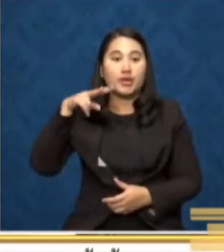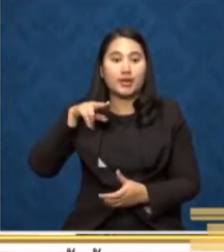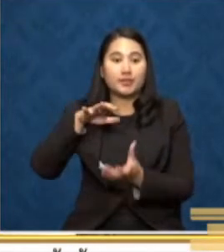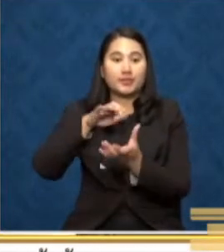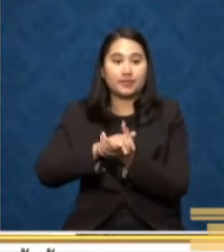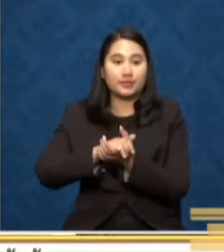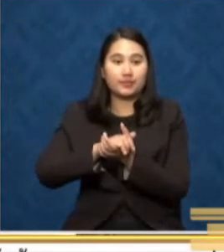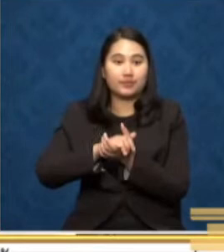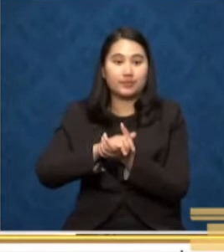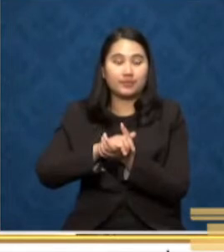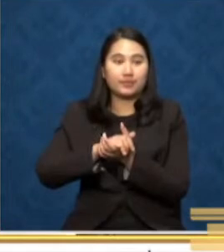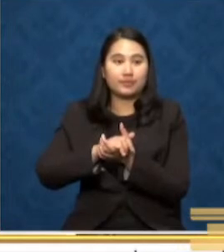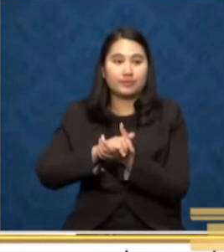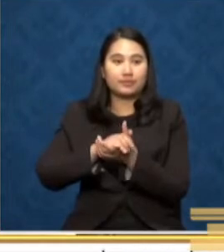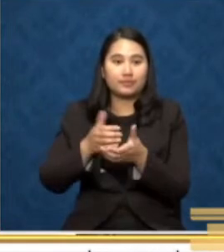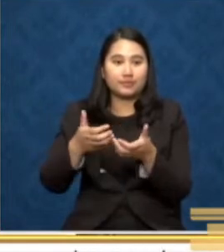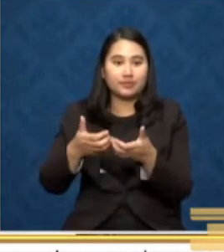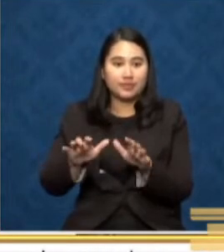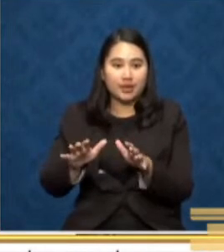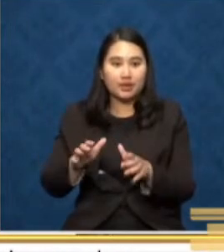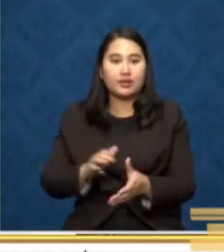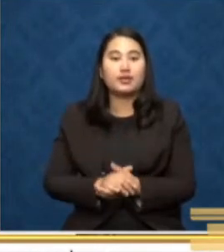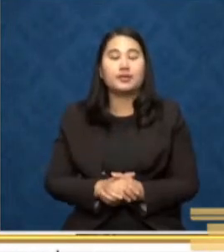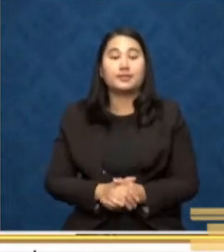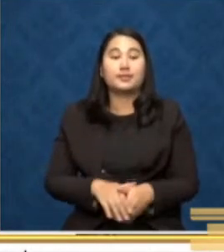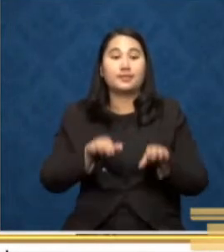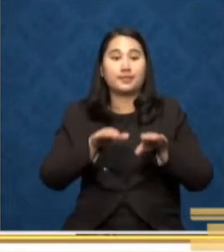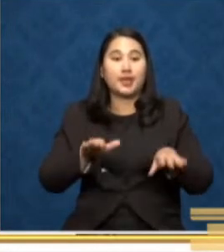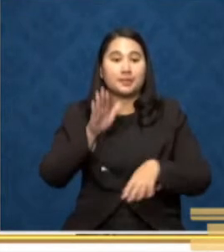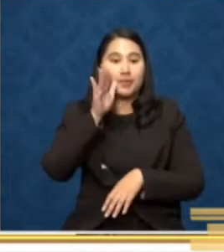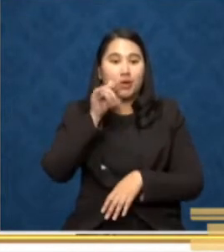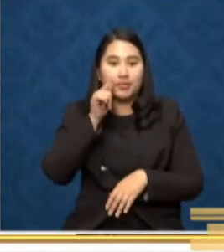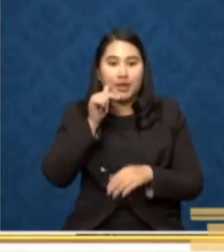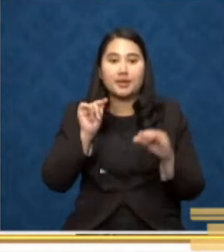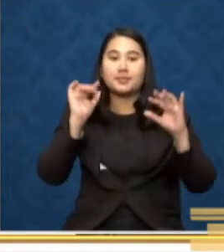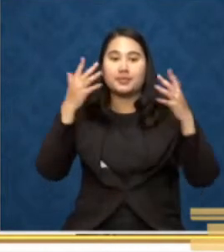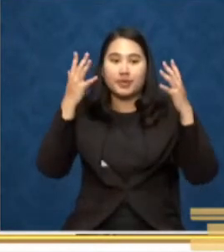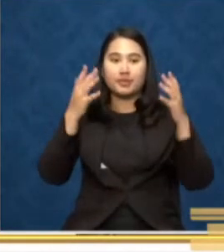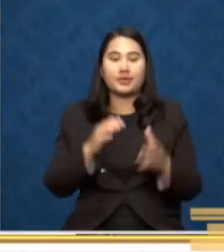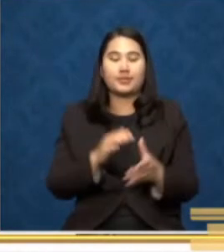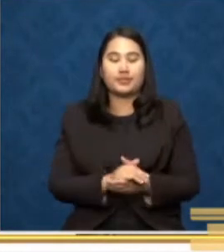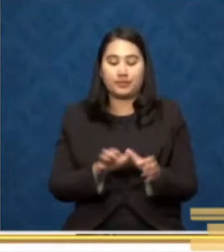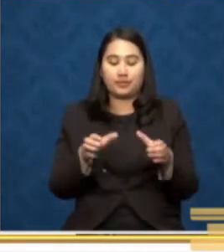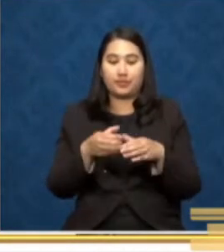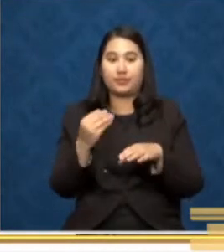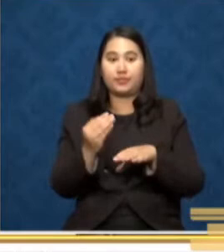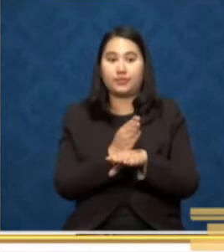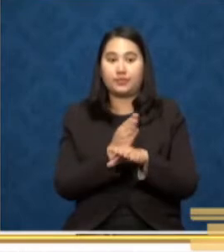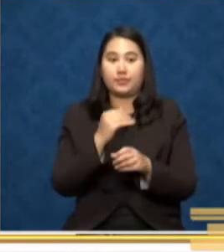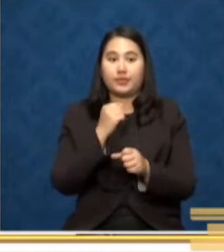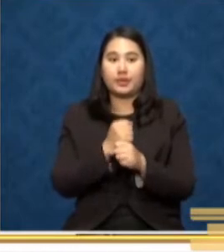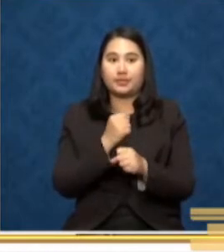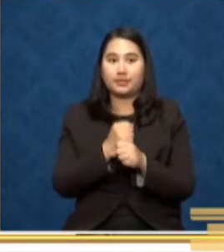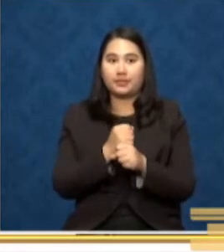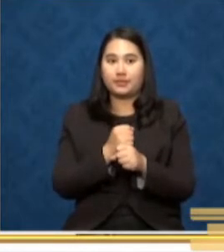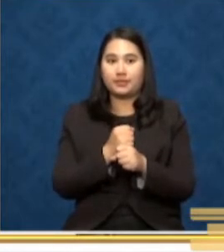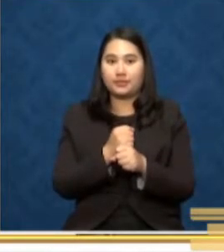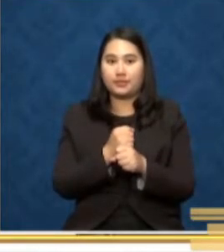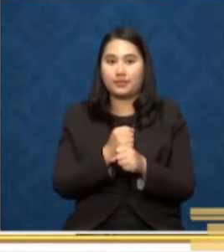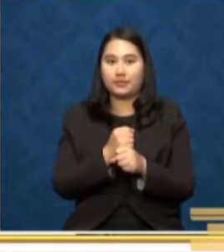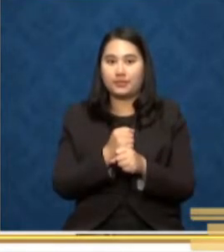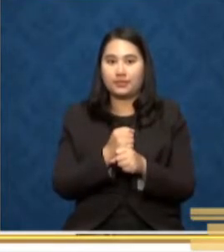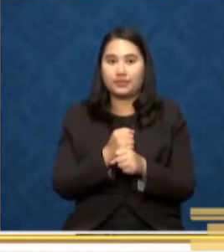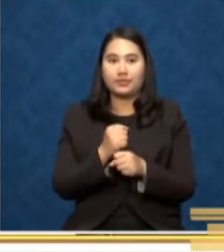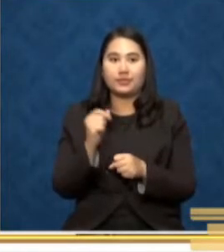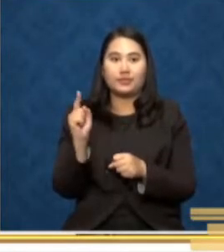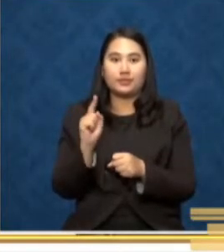จากเหตุการณ์เรามีเด็กกำพร้ามากมายเรามีภาคธุรกิจที่เ